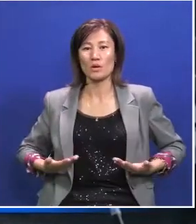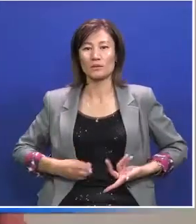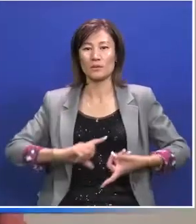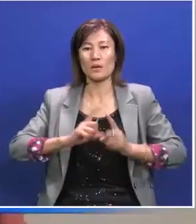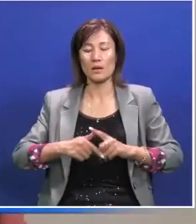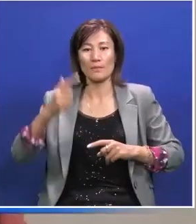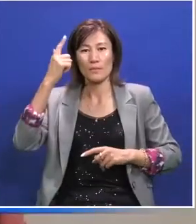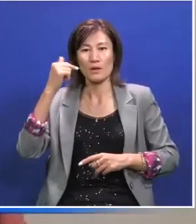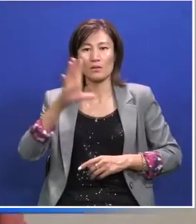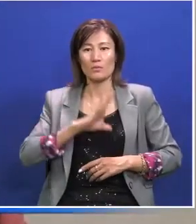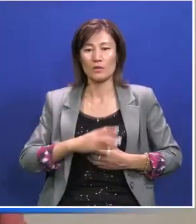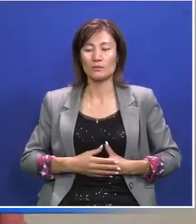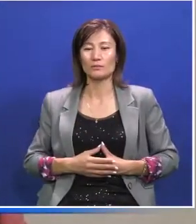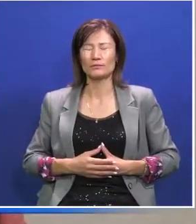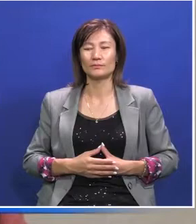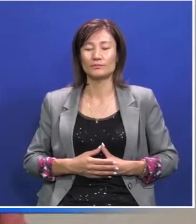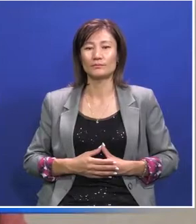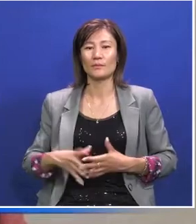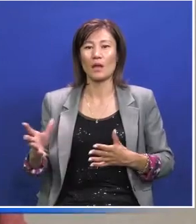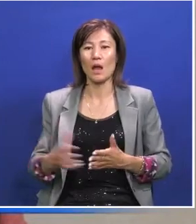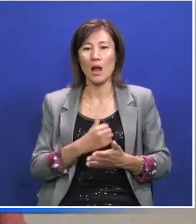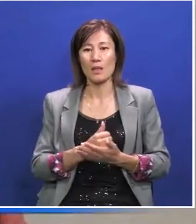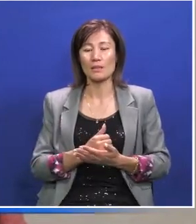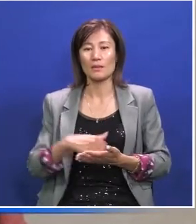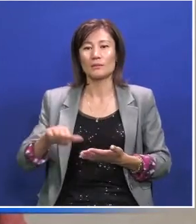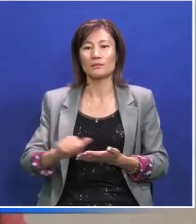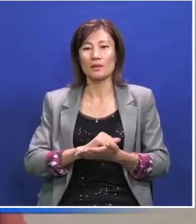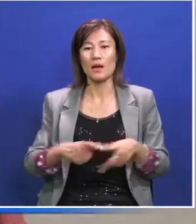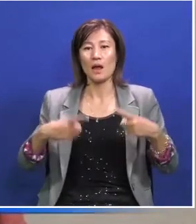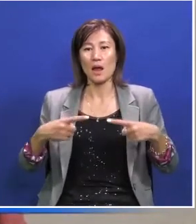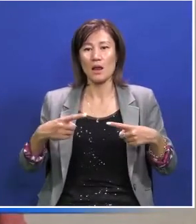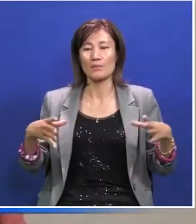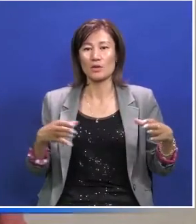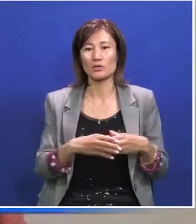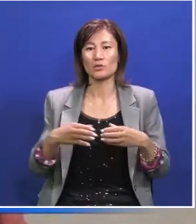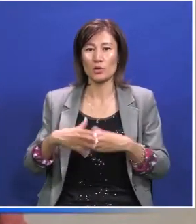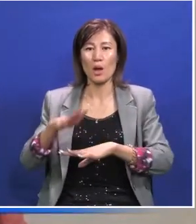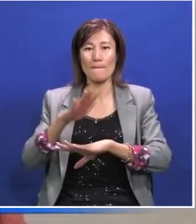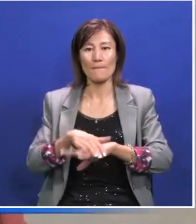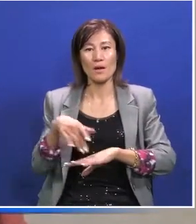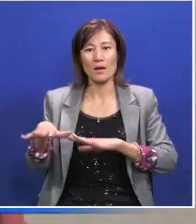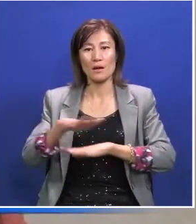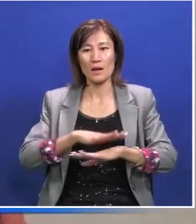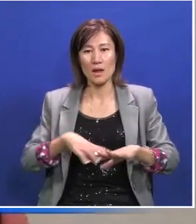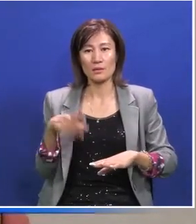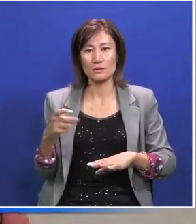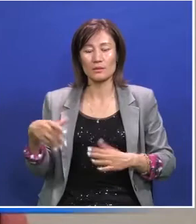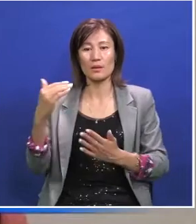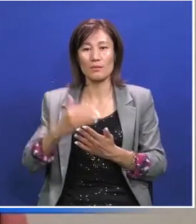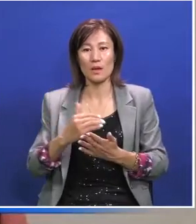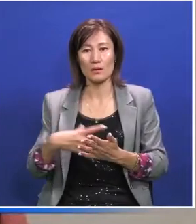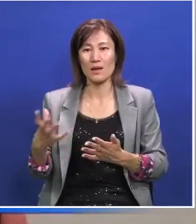болады. Алынған деректердің негізінде халықтың әртүрлі топтарын қолдауға бағытталған әлеуметтік бағдарламалар